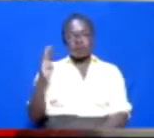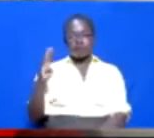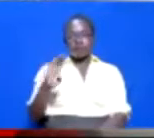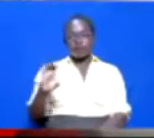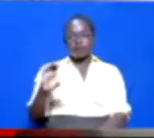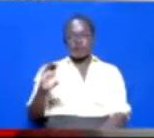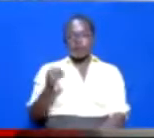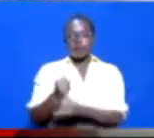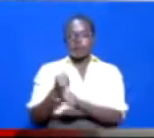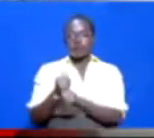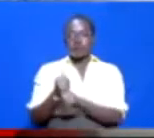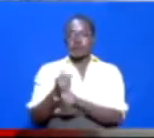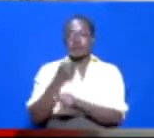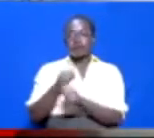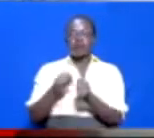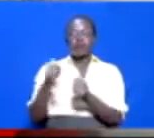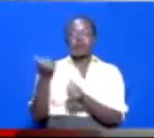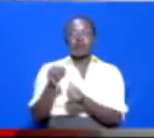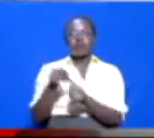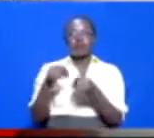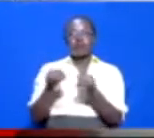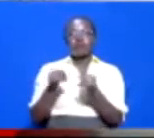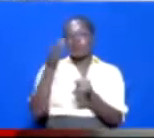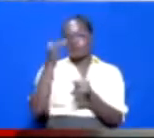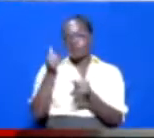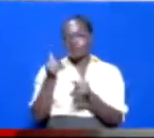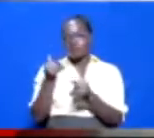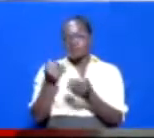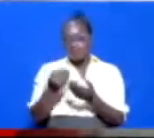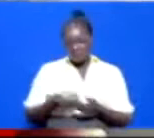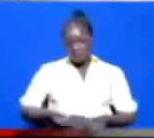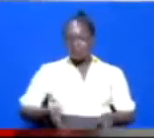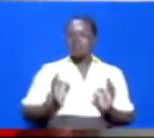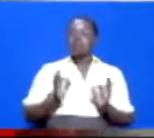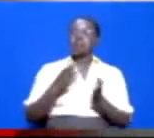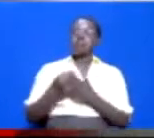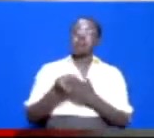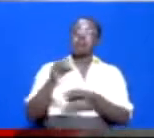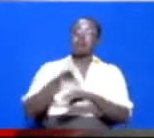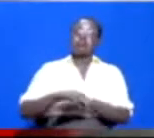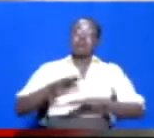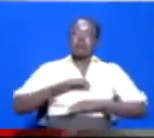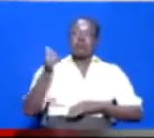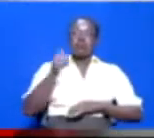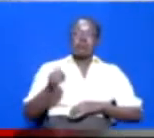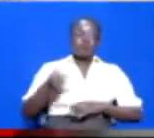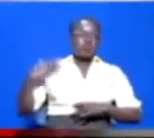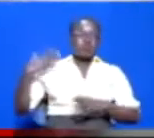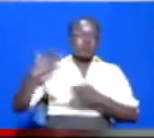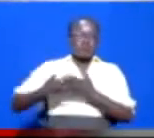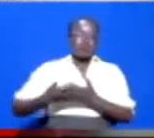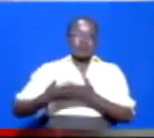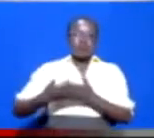wafanye, walisema hawajatekeleza kwa sababu hawakuwa na fedha, walikuwa hajapata fedha ya kutosha, mm-hmm. tangu hizo